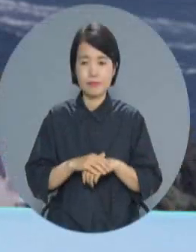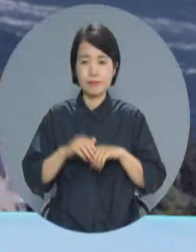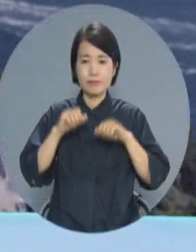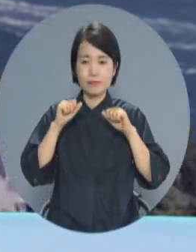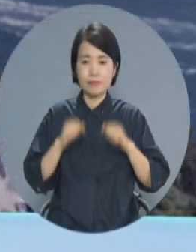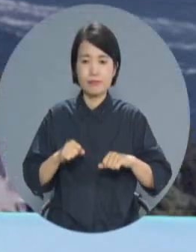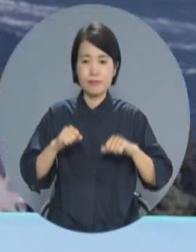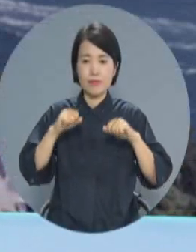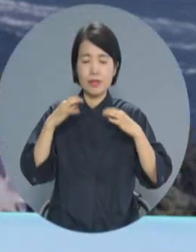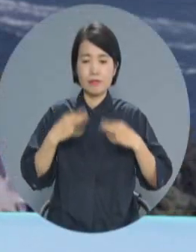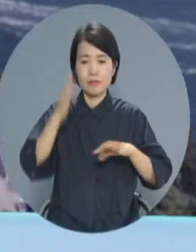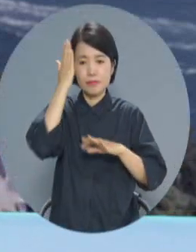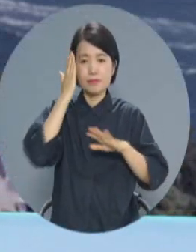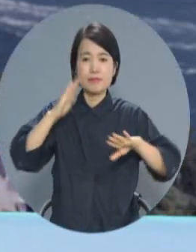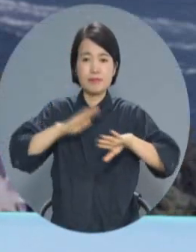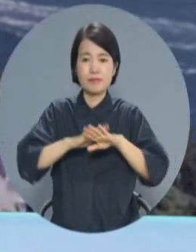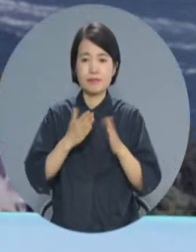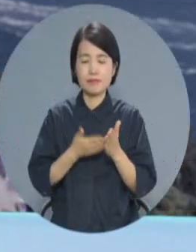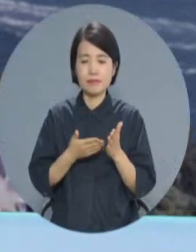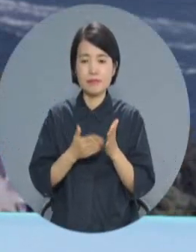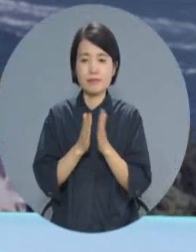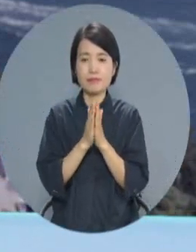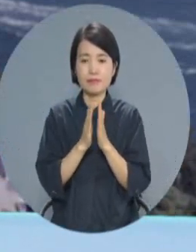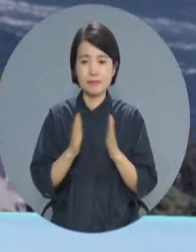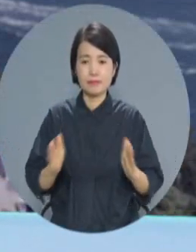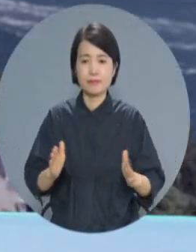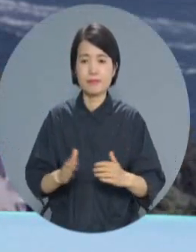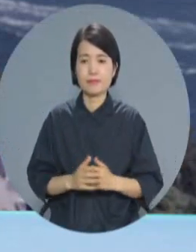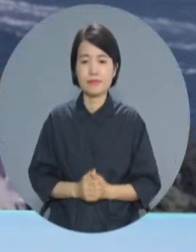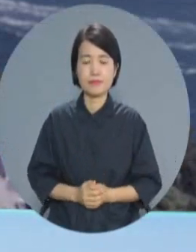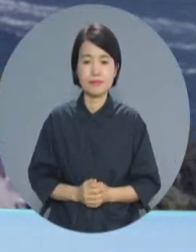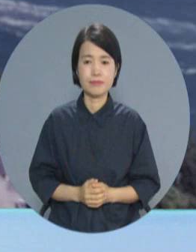안녕하십니까. 금요일 밤 여수 MBC 뉴스 데스크입니다.